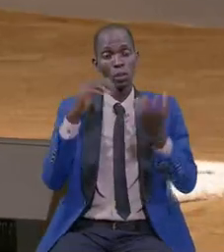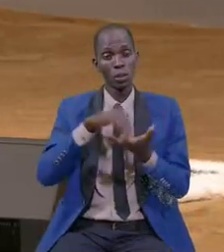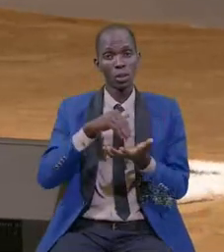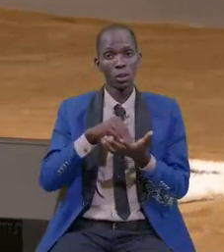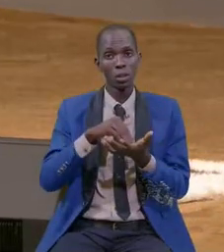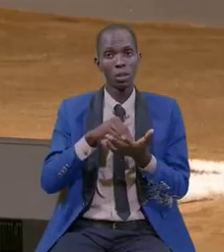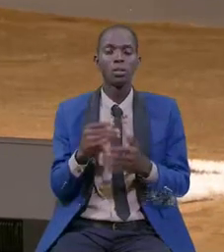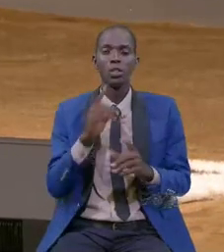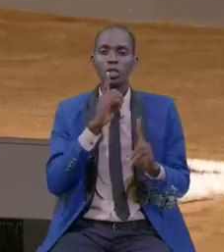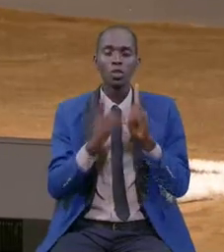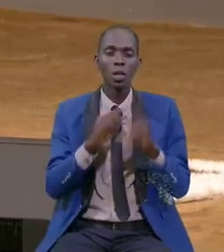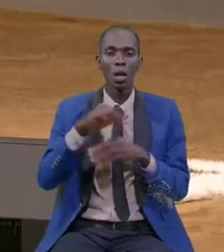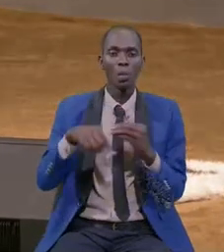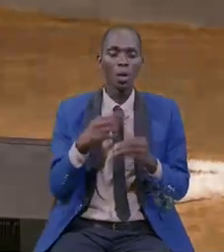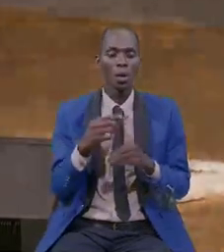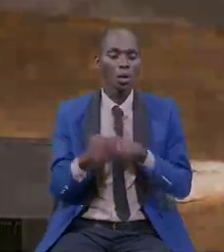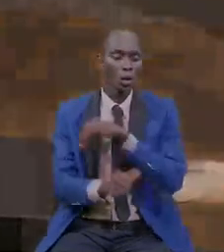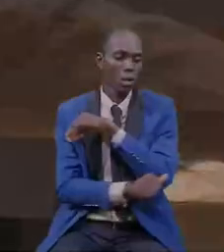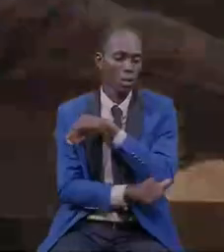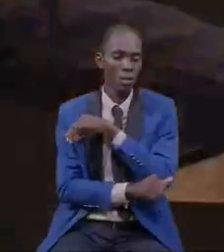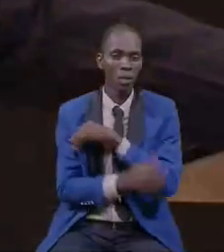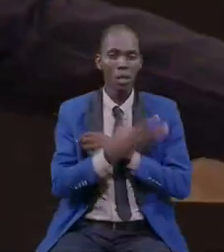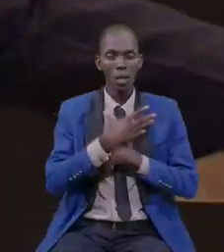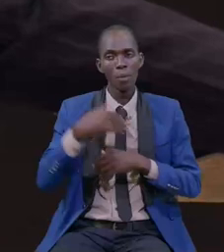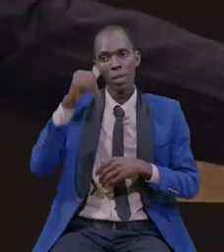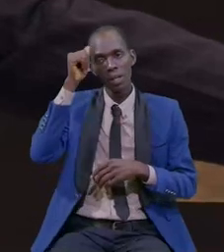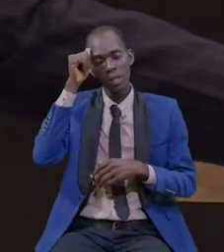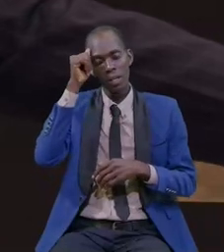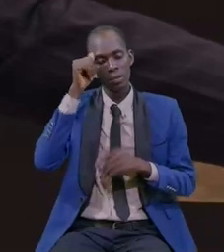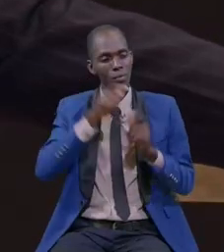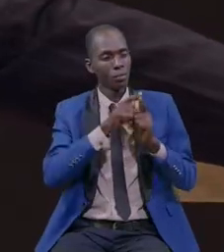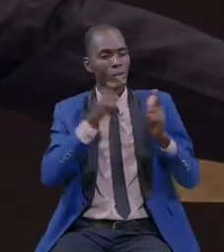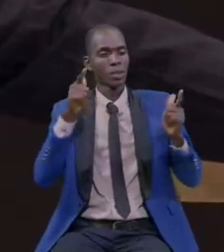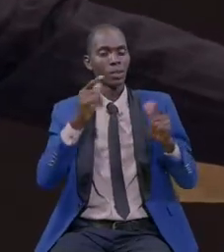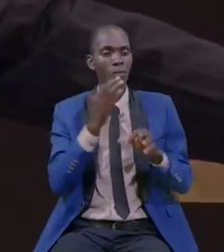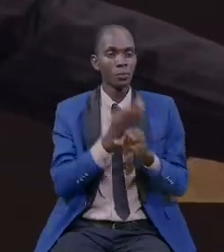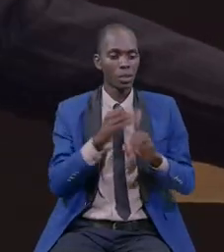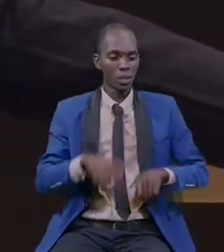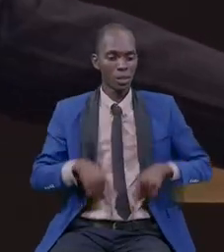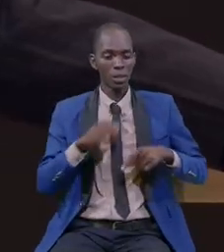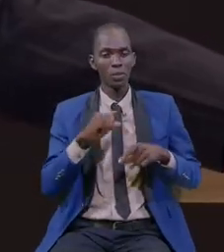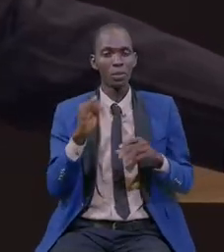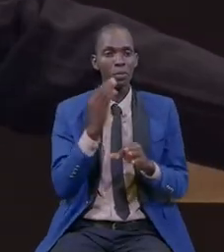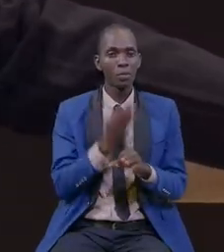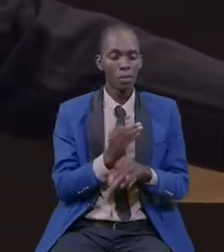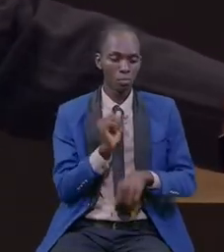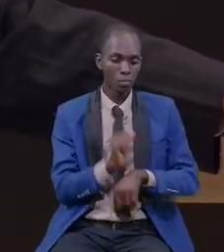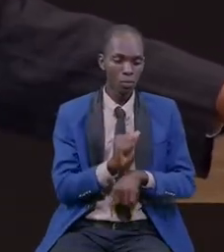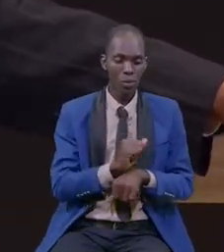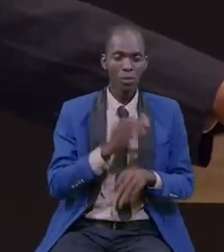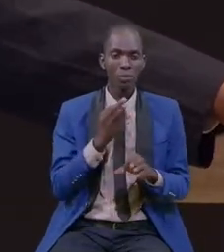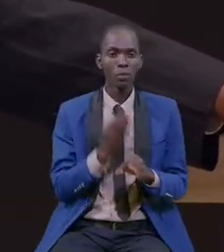d'Abraham et la foi d'Adam la foi vivante la foi dynamique la foi puissante la foi